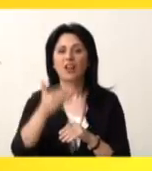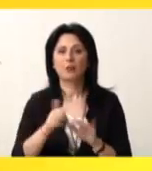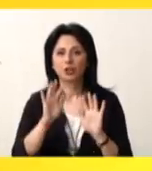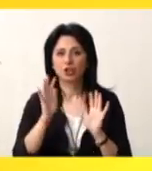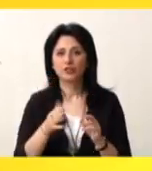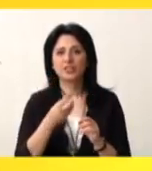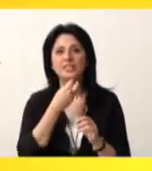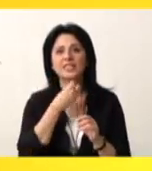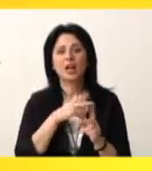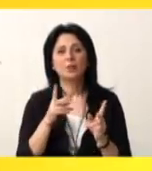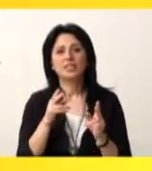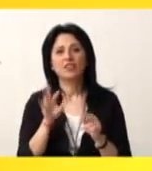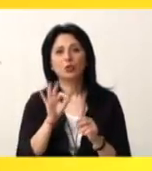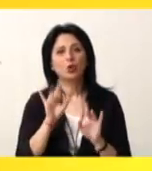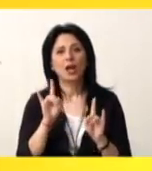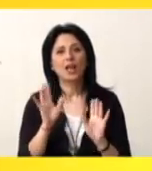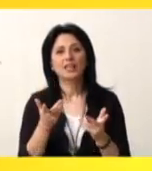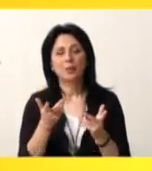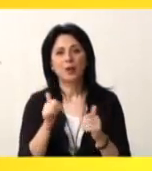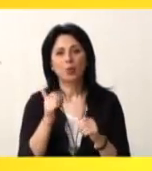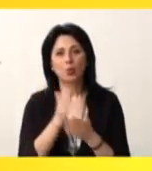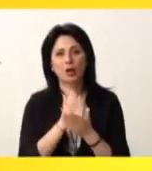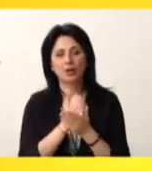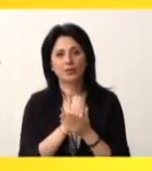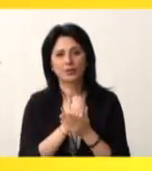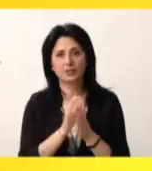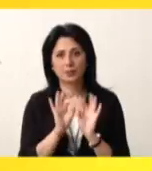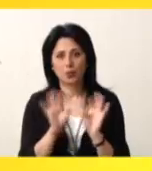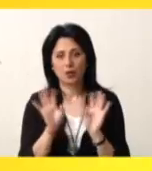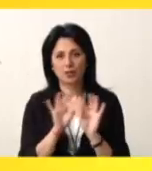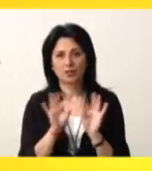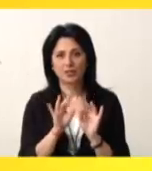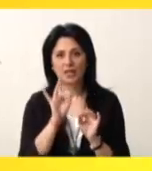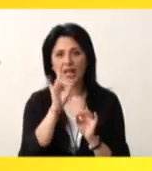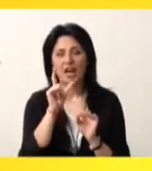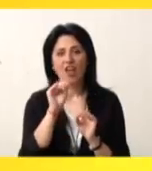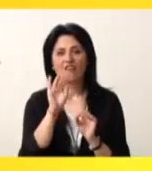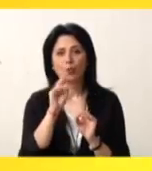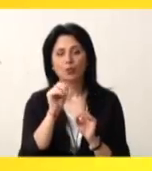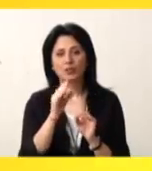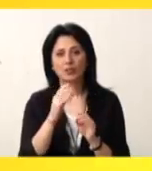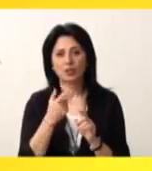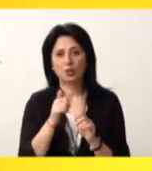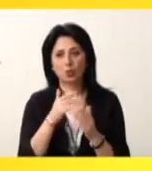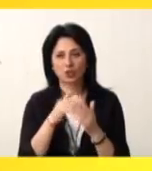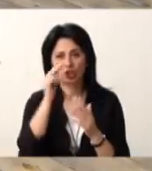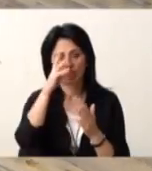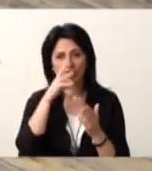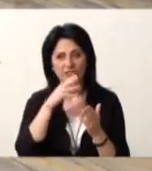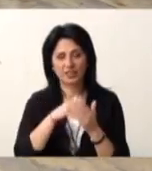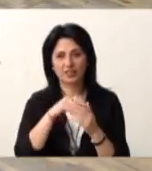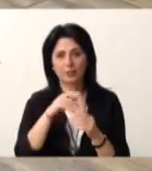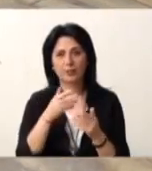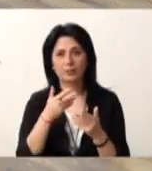შემთხვევაში, საყლაპავის სიმსივნეების დროს რა ხდება, როგორ არის საქმე? გახსენებთ, რეფლუქსი, ანუ როგორც თქვით, შევისწავლეთ